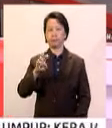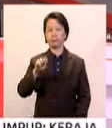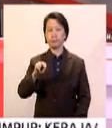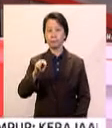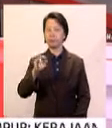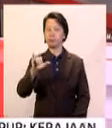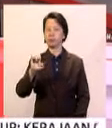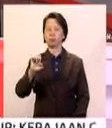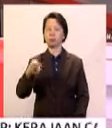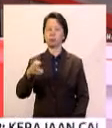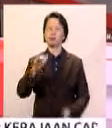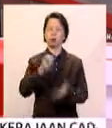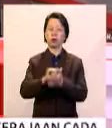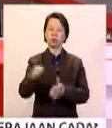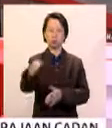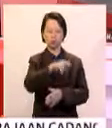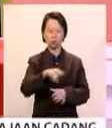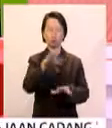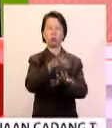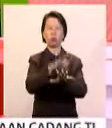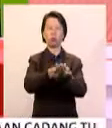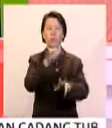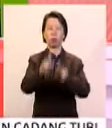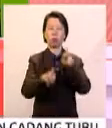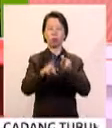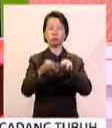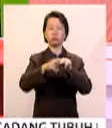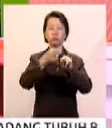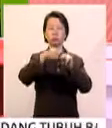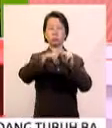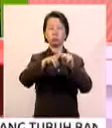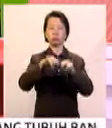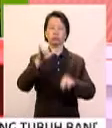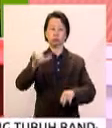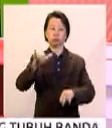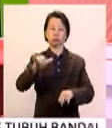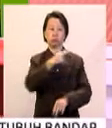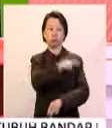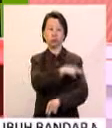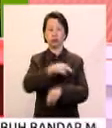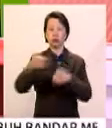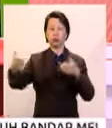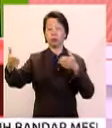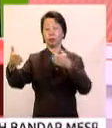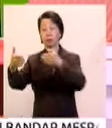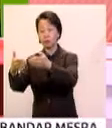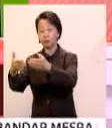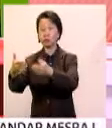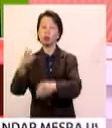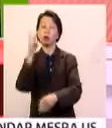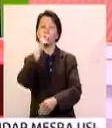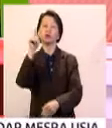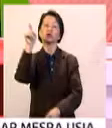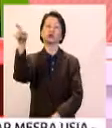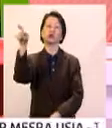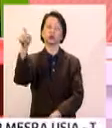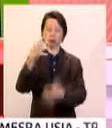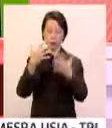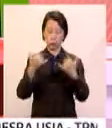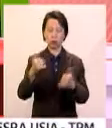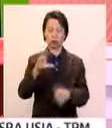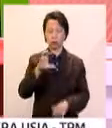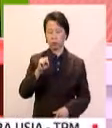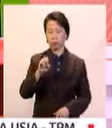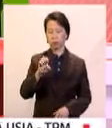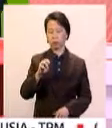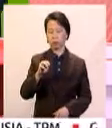diperlukan penduduk di kawasan yang kepadatan penduduk semakin meningkat. Ya, hospital yang paling hampir ialah Hospital Kajang. Ya, dan ketika ini Seminyih